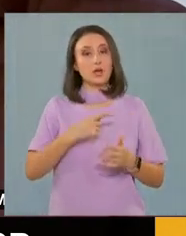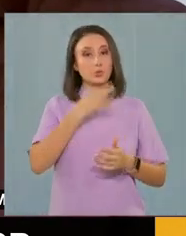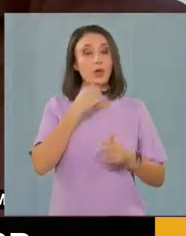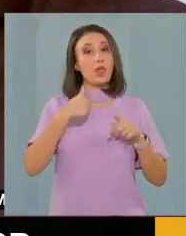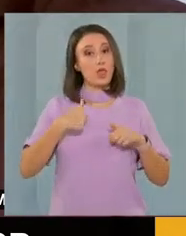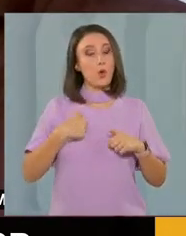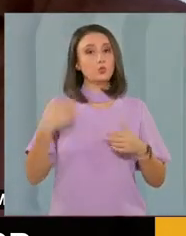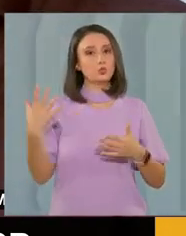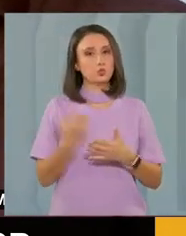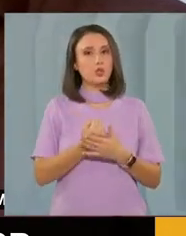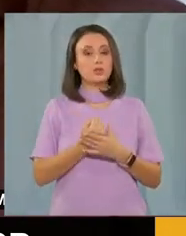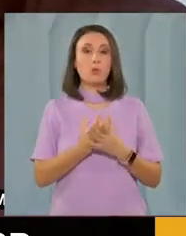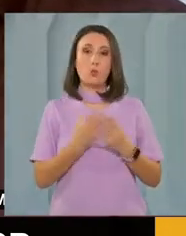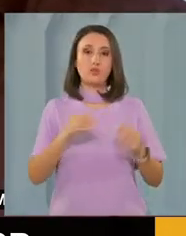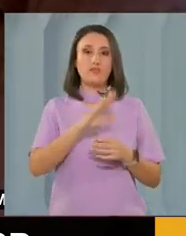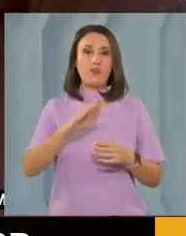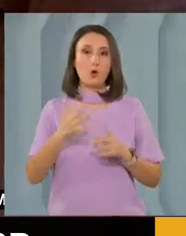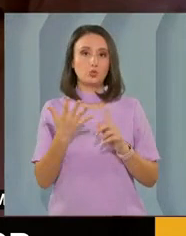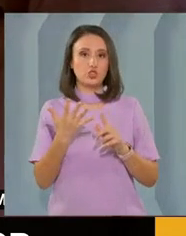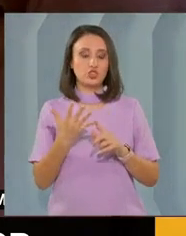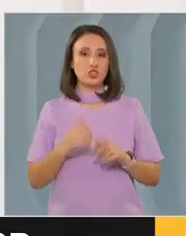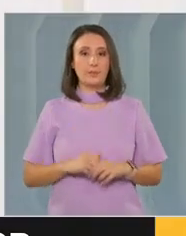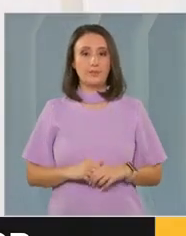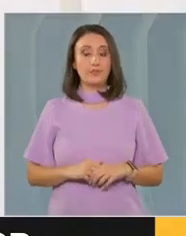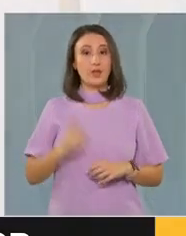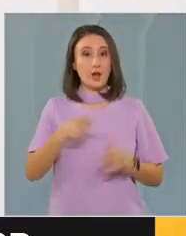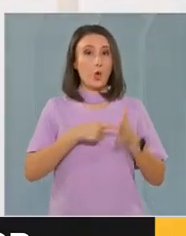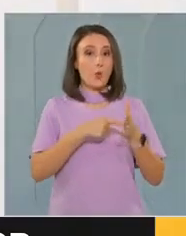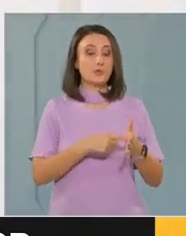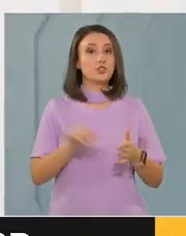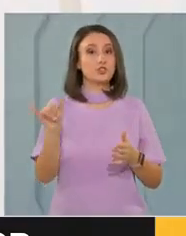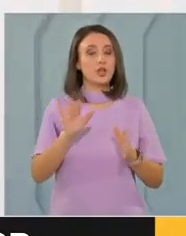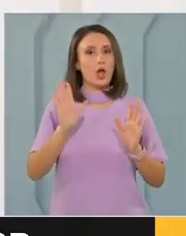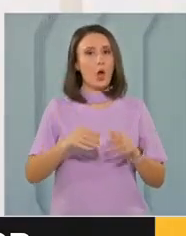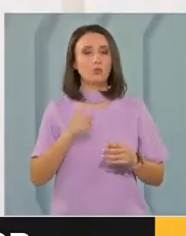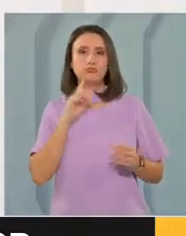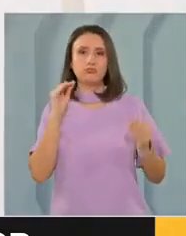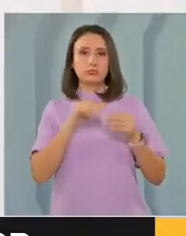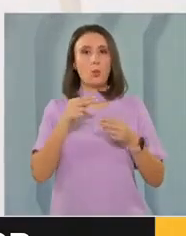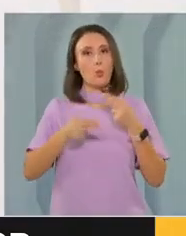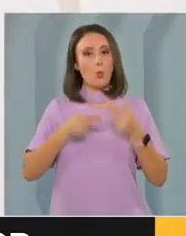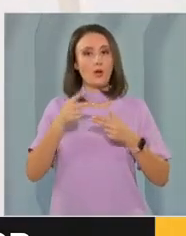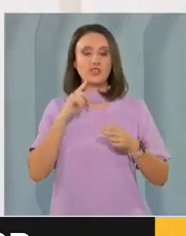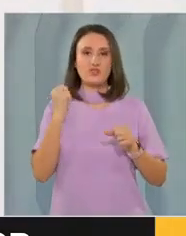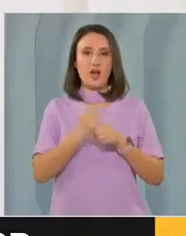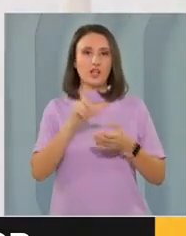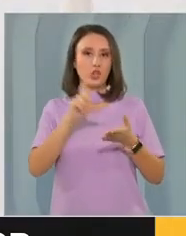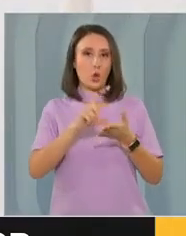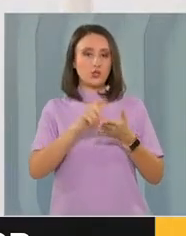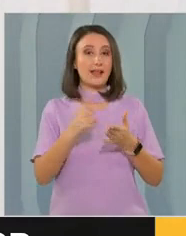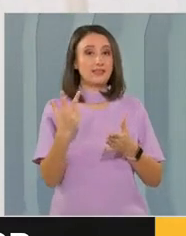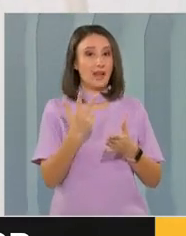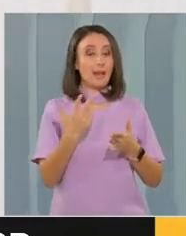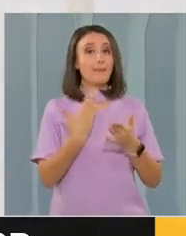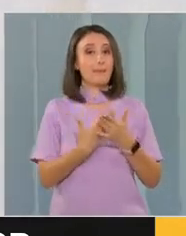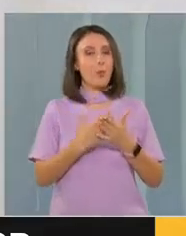cu destul de mult succes cavalului al cincilea Alexandru Rafila le recomandă celor care au comorbidități să își facă doza a treia de vaccin